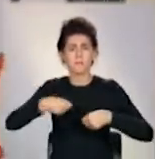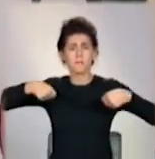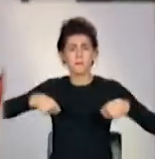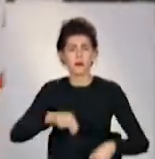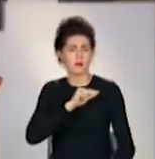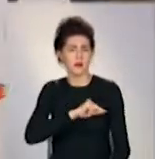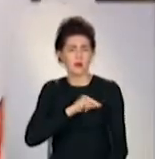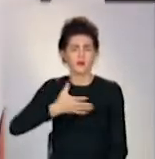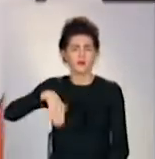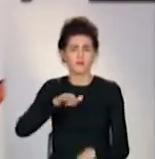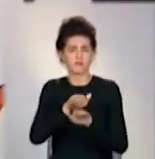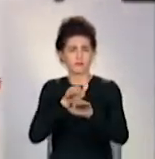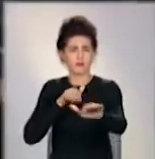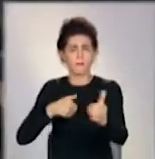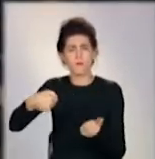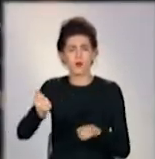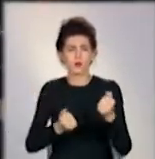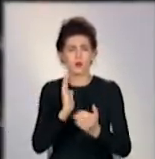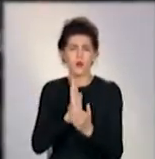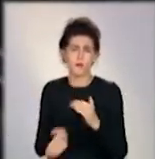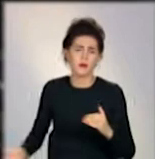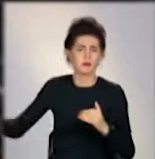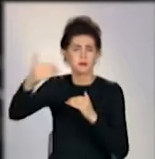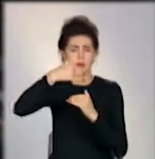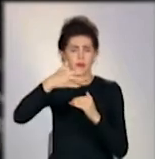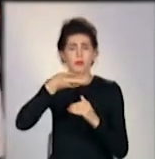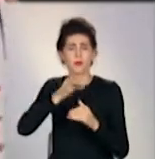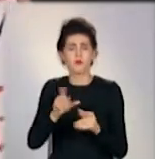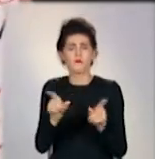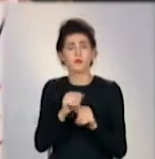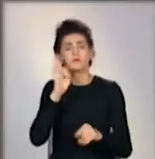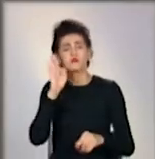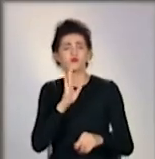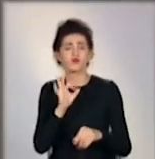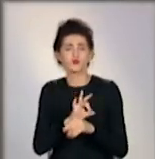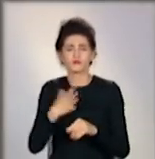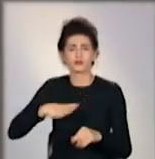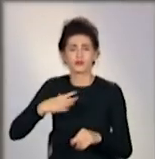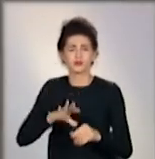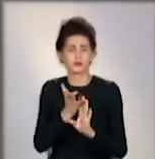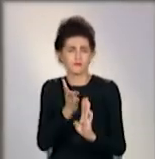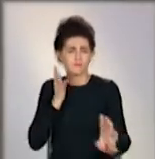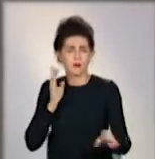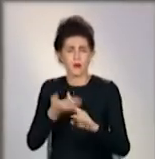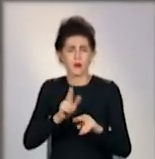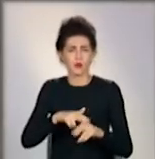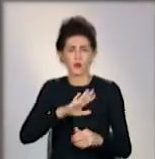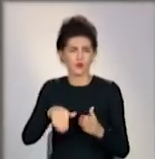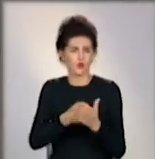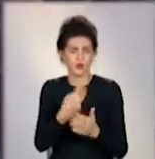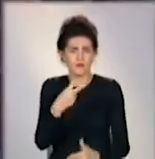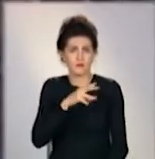Більшість автівок одразу розгортаються та їдуть в об'їзд. Та Микола з дружиною вирішили перечекати в заторі вже зо 20